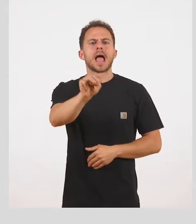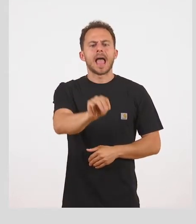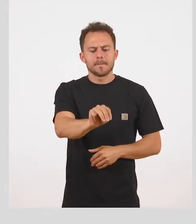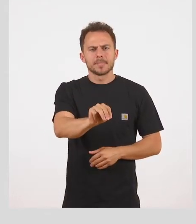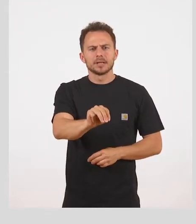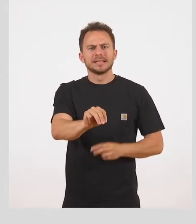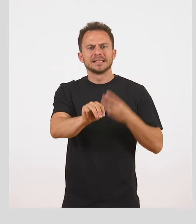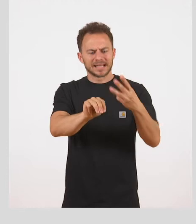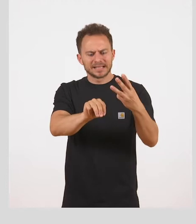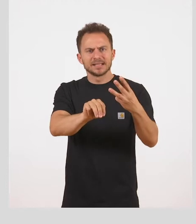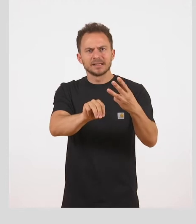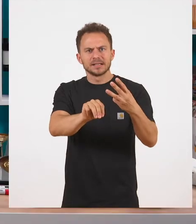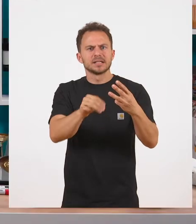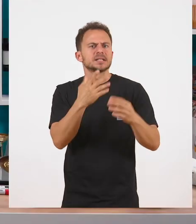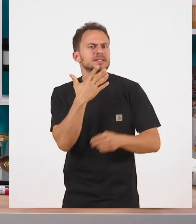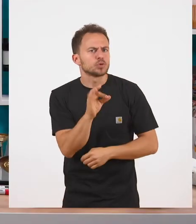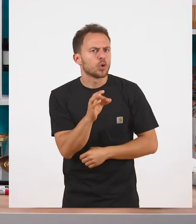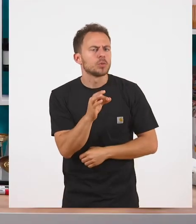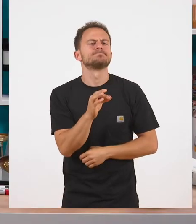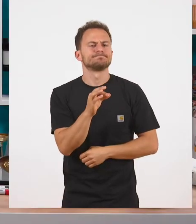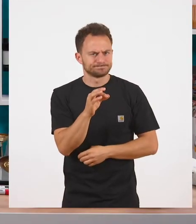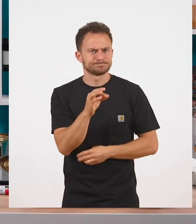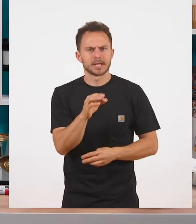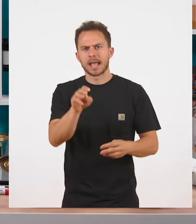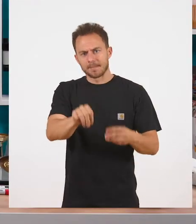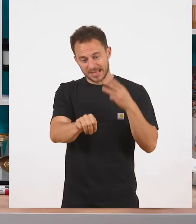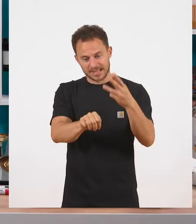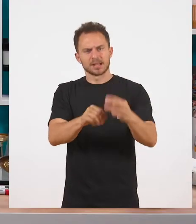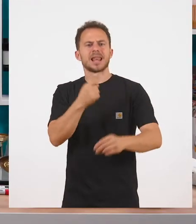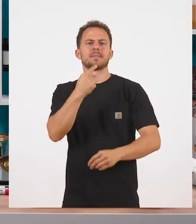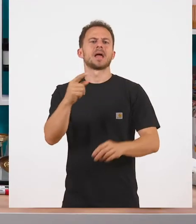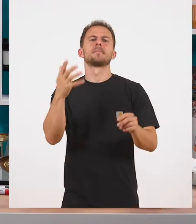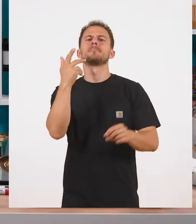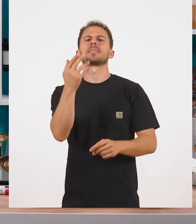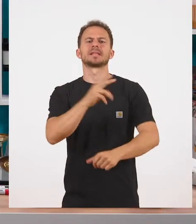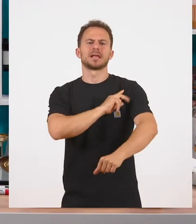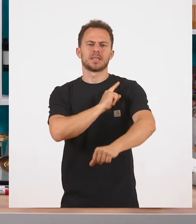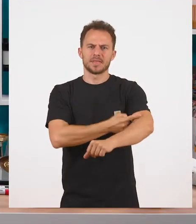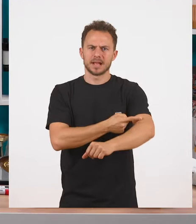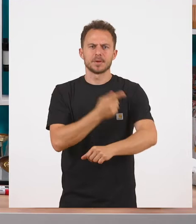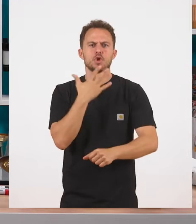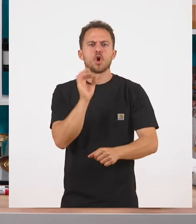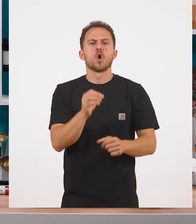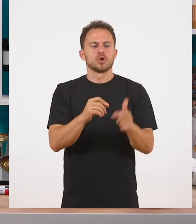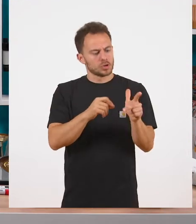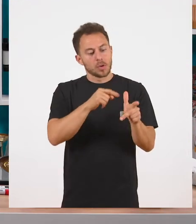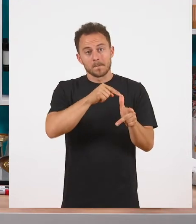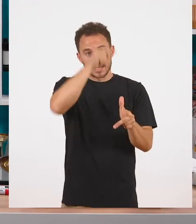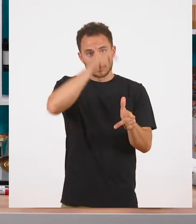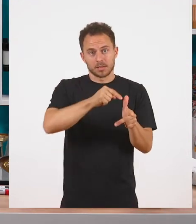τρίτη? Γιατί? Διότι αυτό το τρίτη είναι η δύναμη στην τρίτη, ή αλλιώς στον κύβο, διότι μιλάμε για τρεις